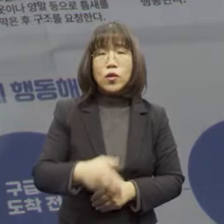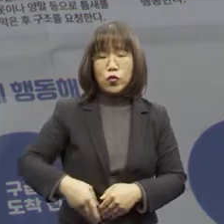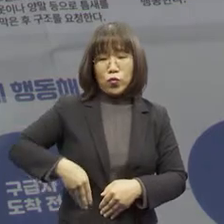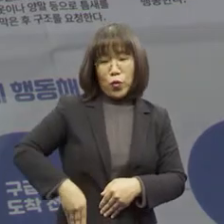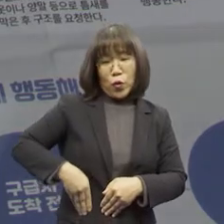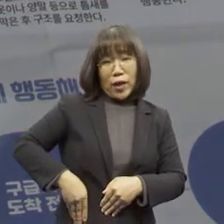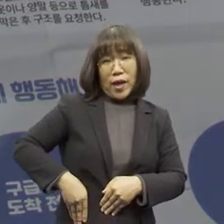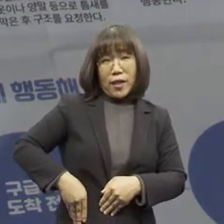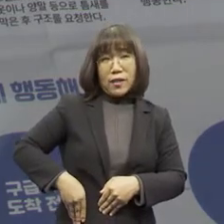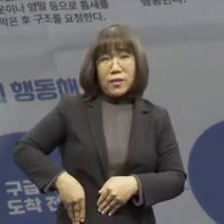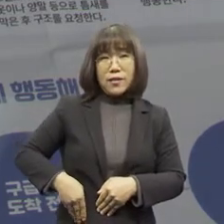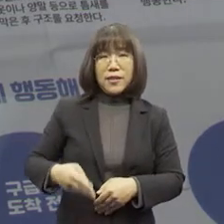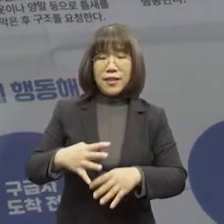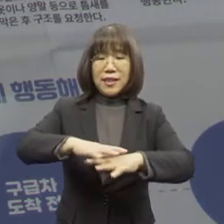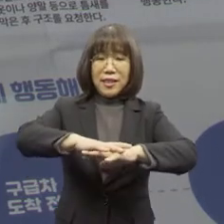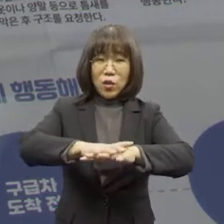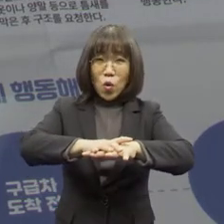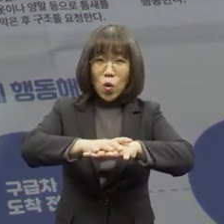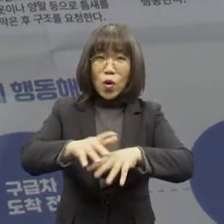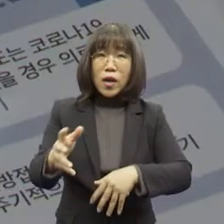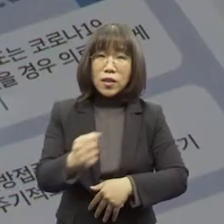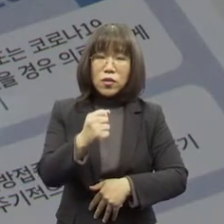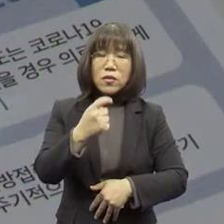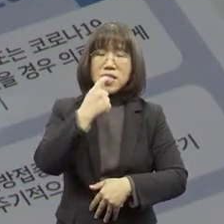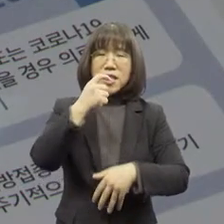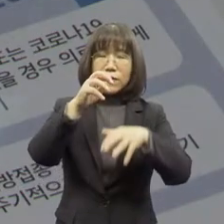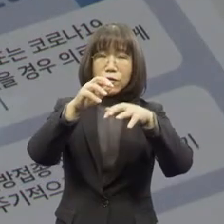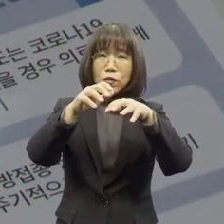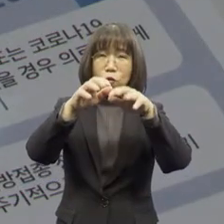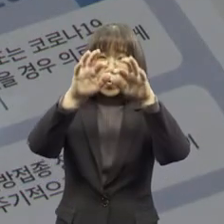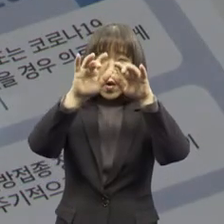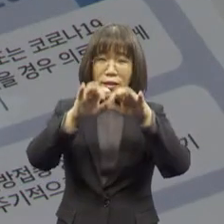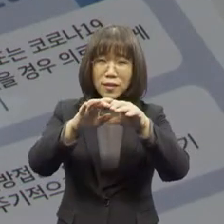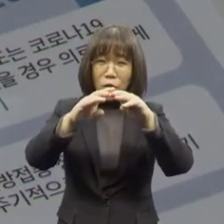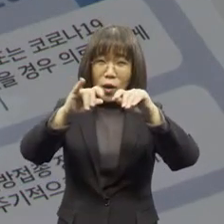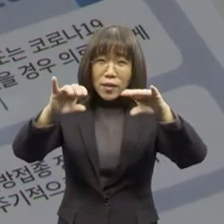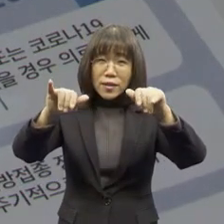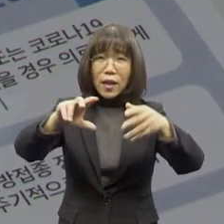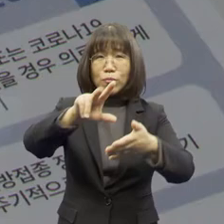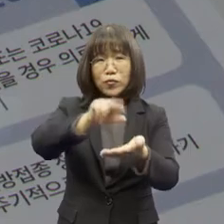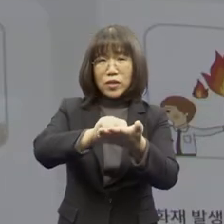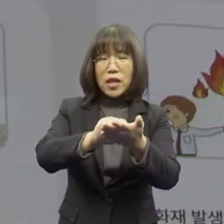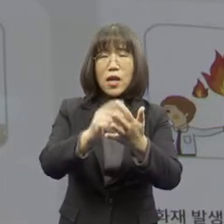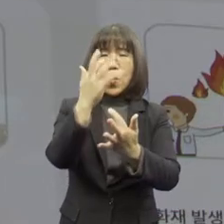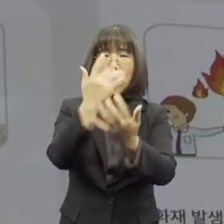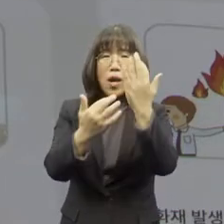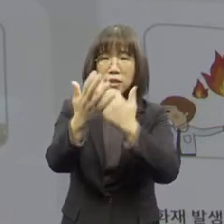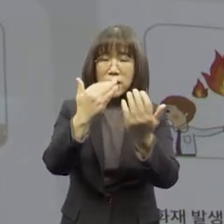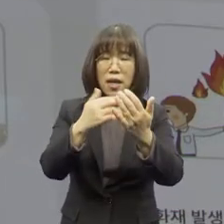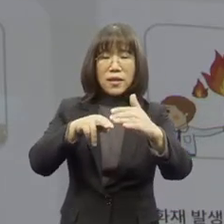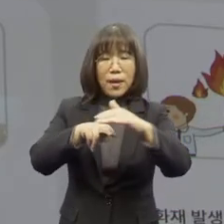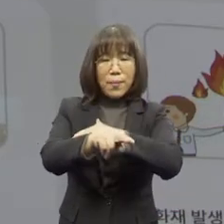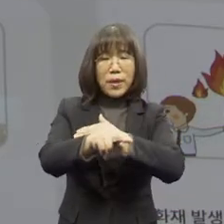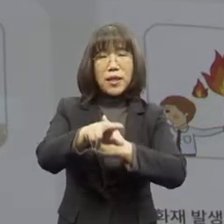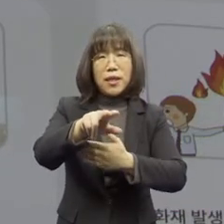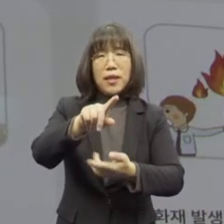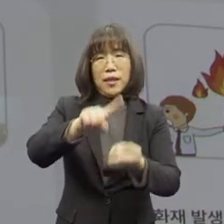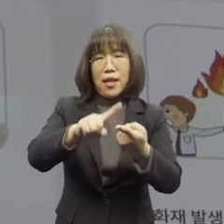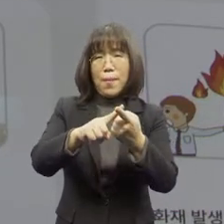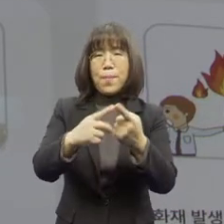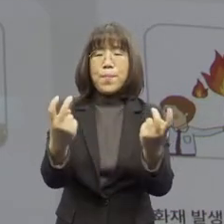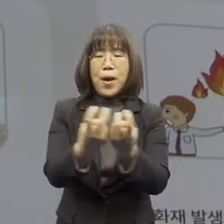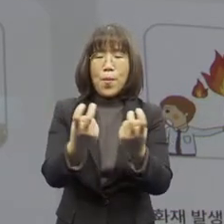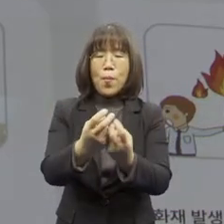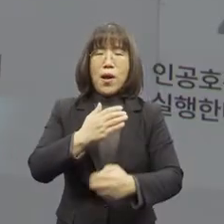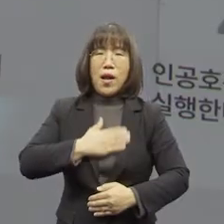포켓 접지지도 뒷면에는 황사 미세먼지 대처법, 화재 발생 시 대처법 등을 그림으로 안내하며